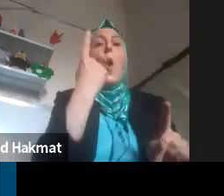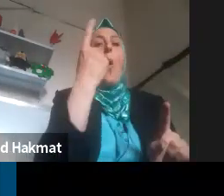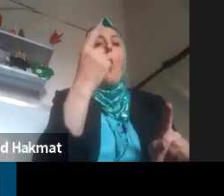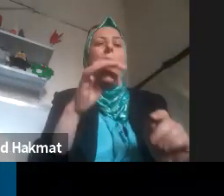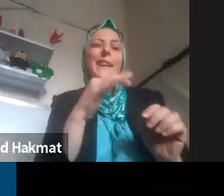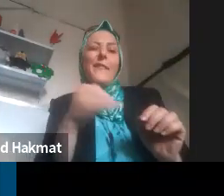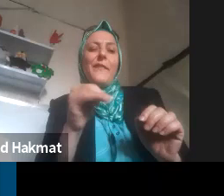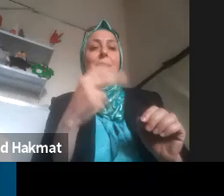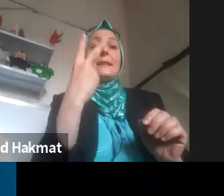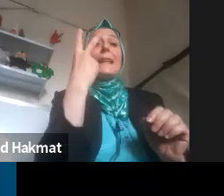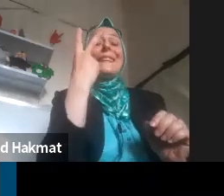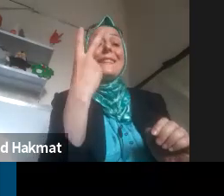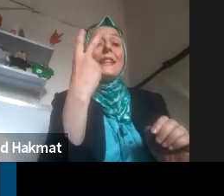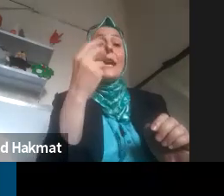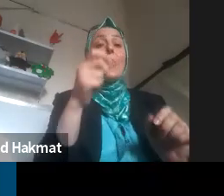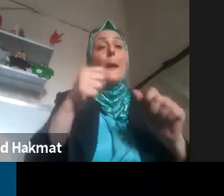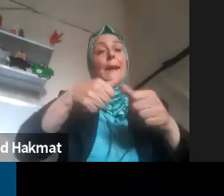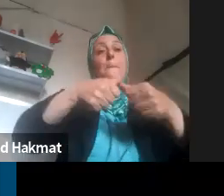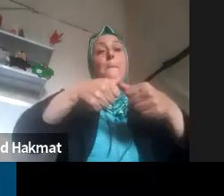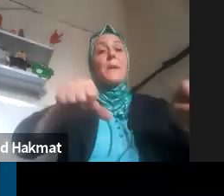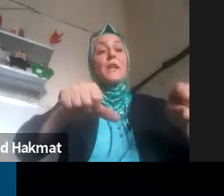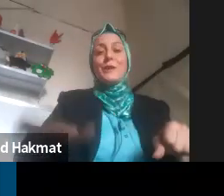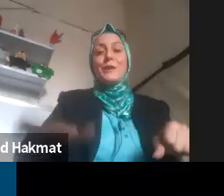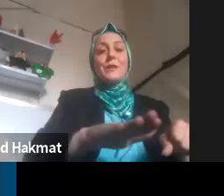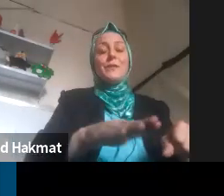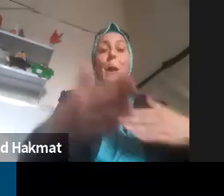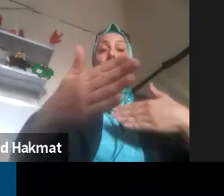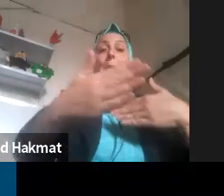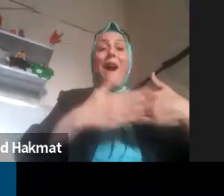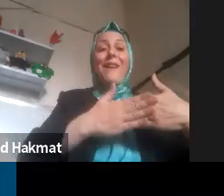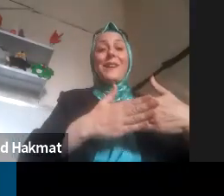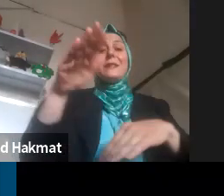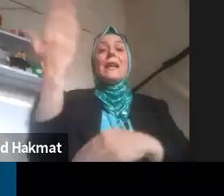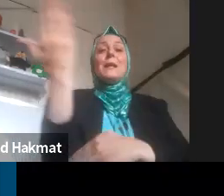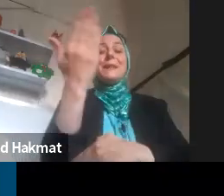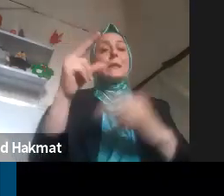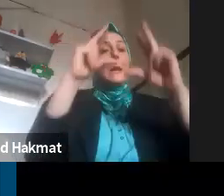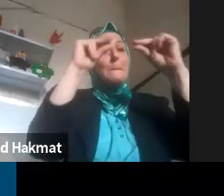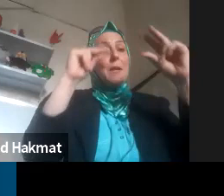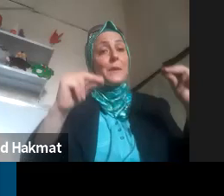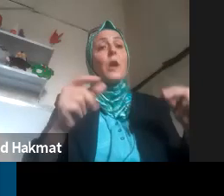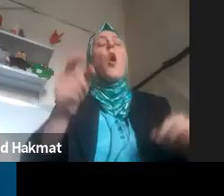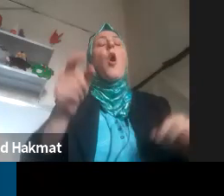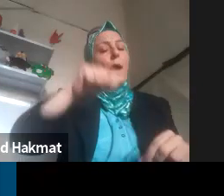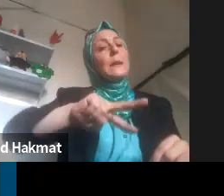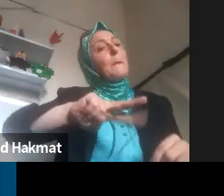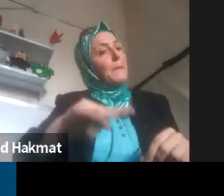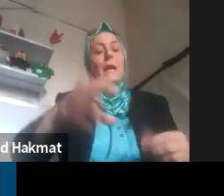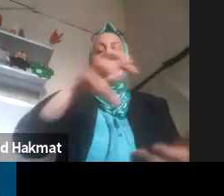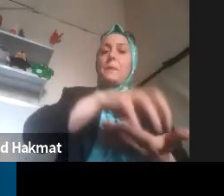طفل في سن التعليم من إغلاق المدارس في لبنان، أكيد بغير بلدان كمان تأثر رقم كتير